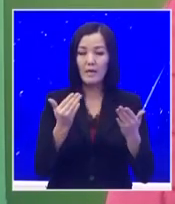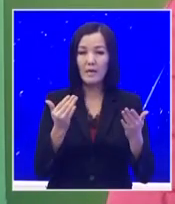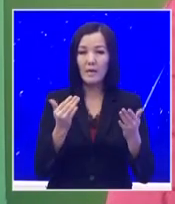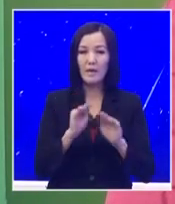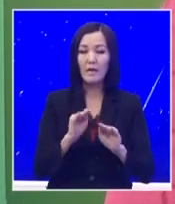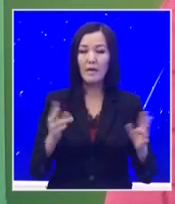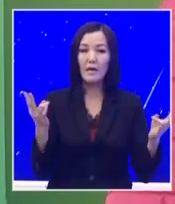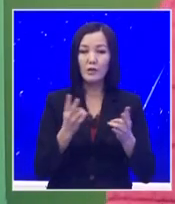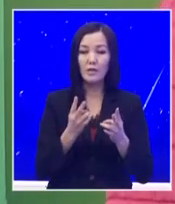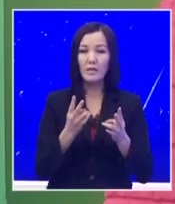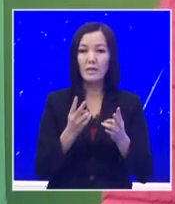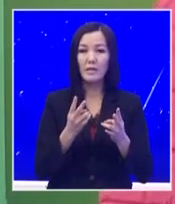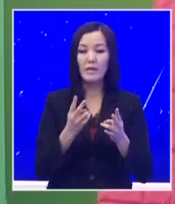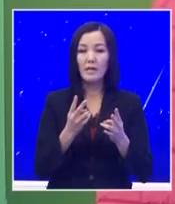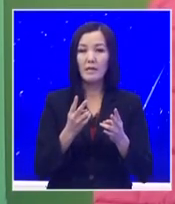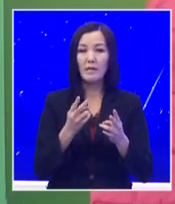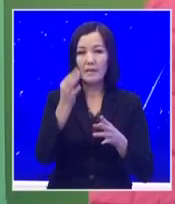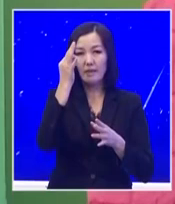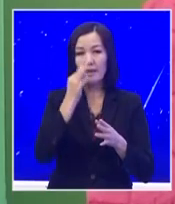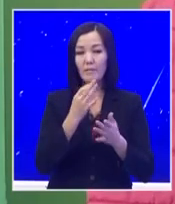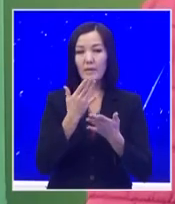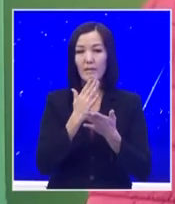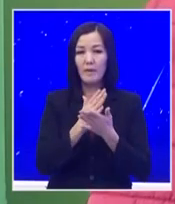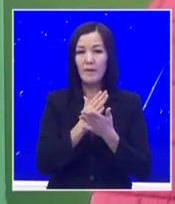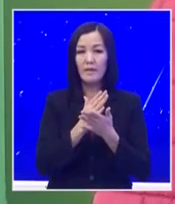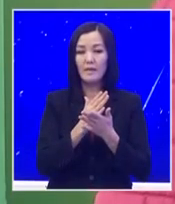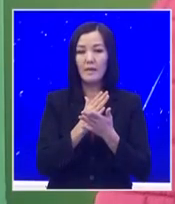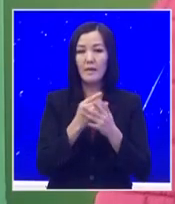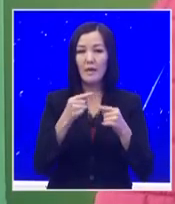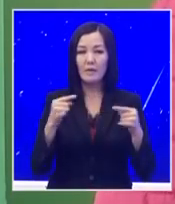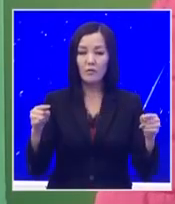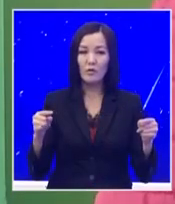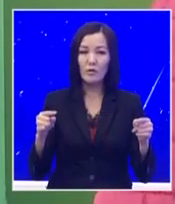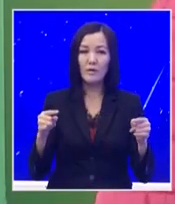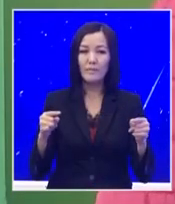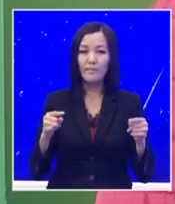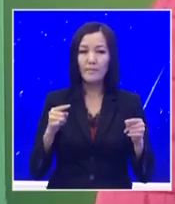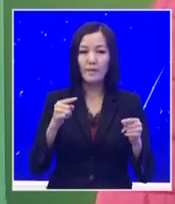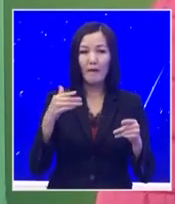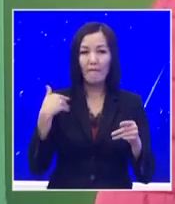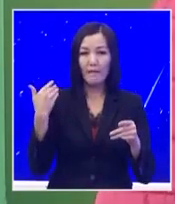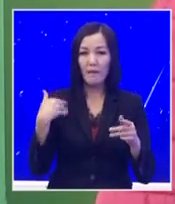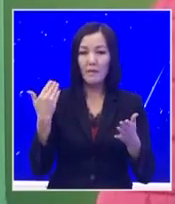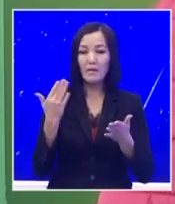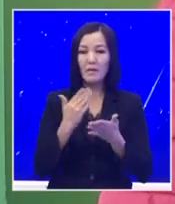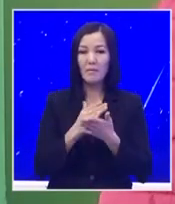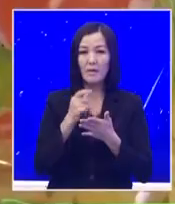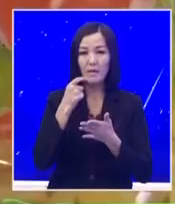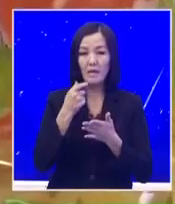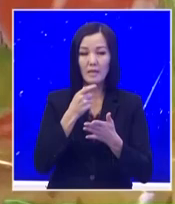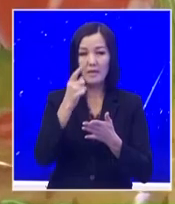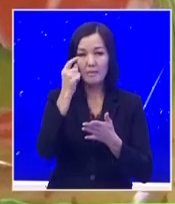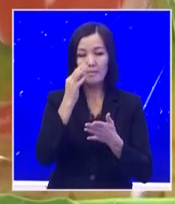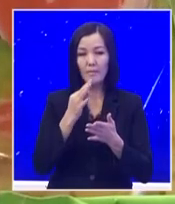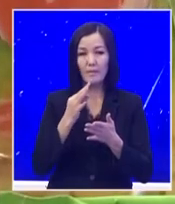заты. Ішіндегі дәмді нелері бар, балаларға арналған. Печенье, тәтті, қант, кәмпит.